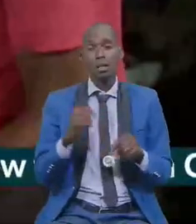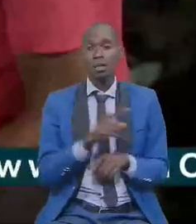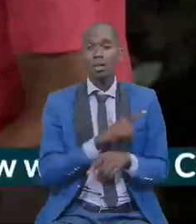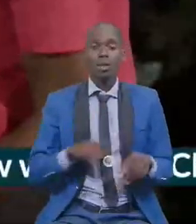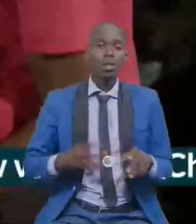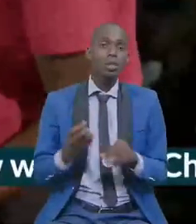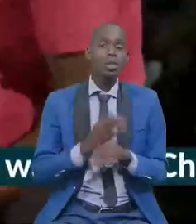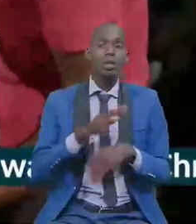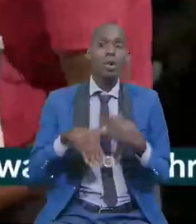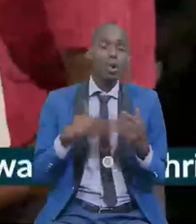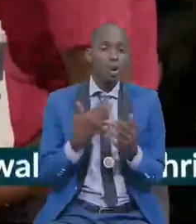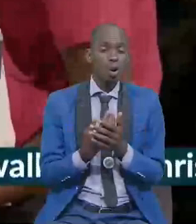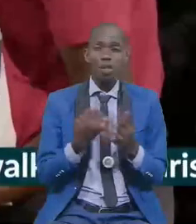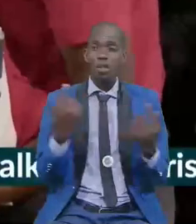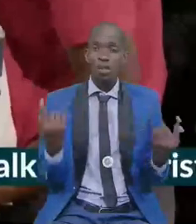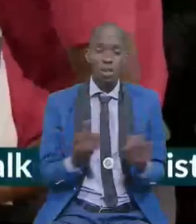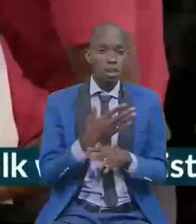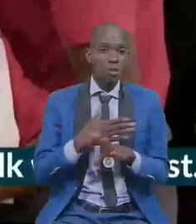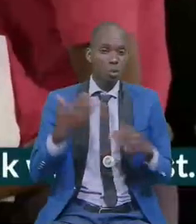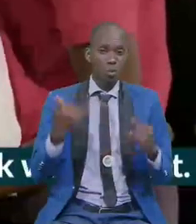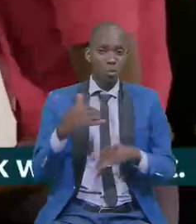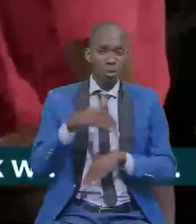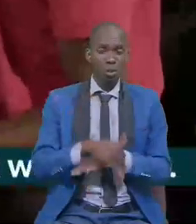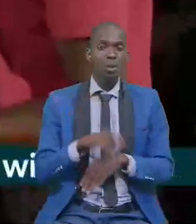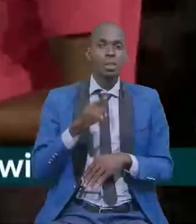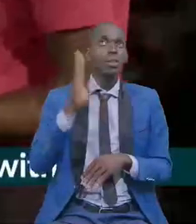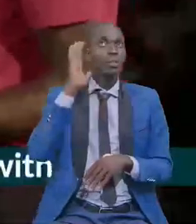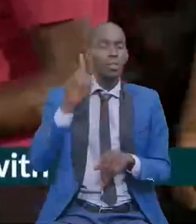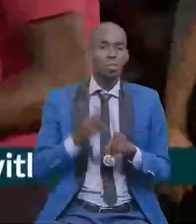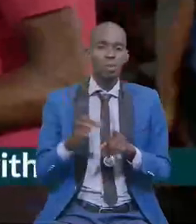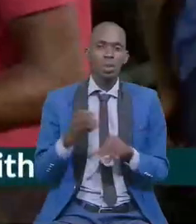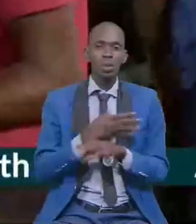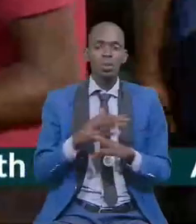Comme le Seigneur ôte tous les péchés, il va enlever toutes les maladies.